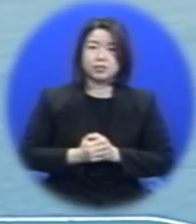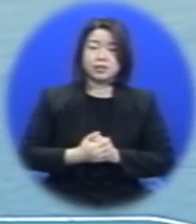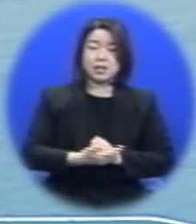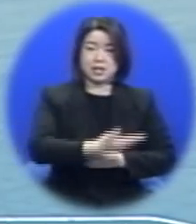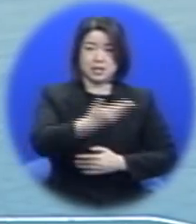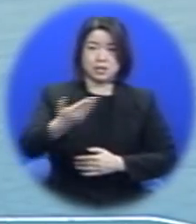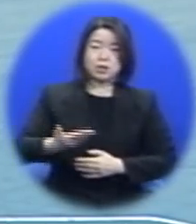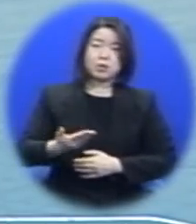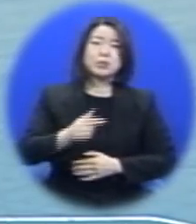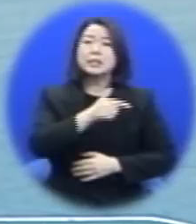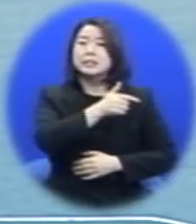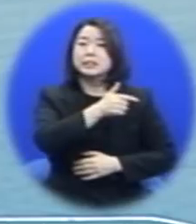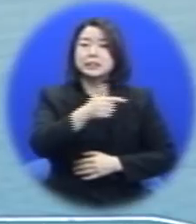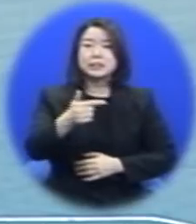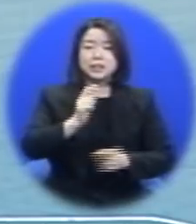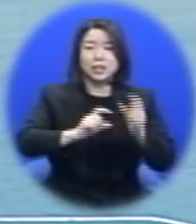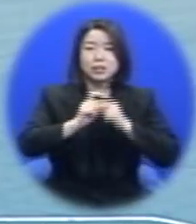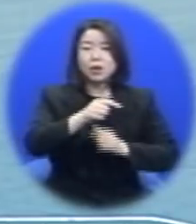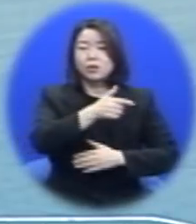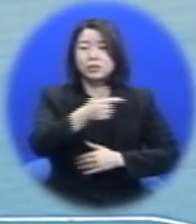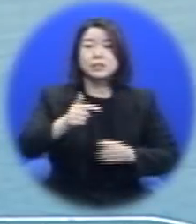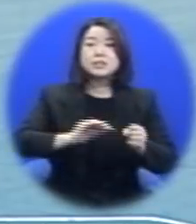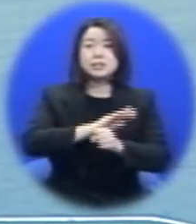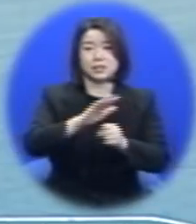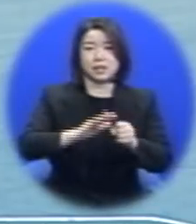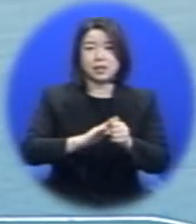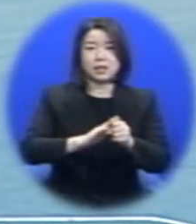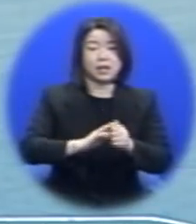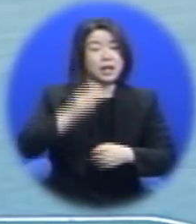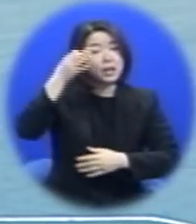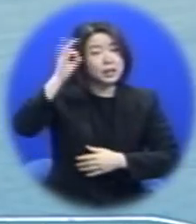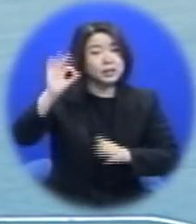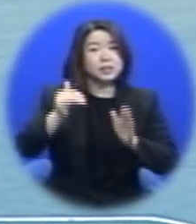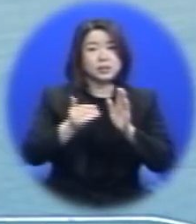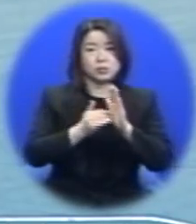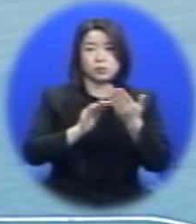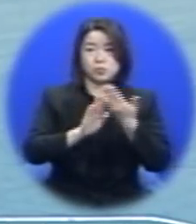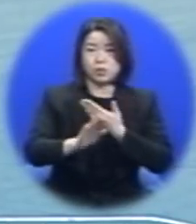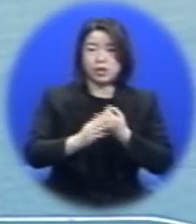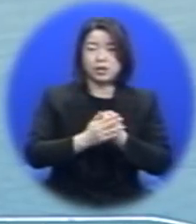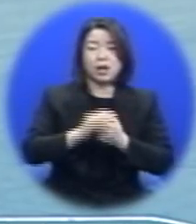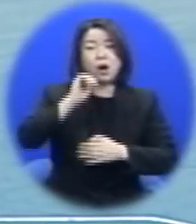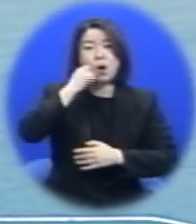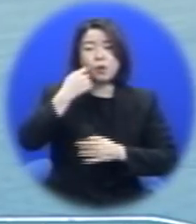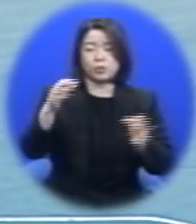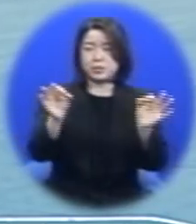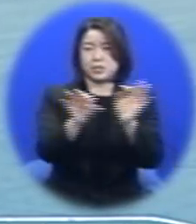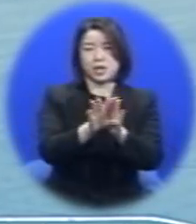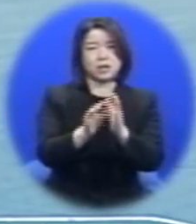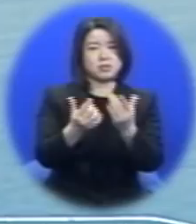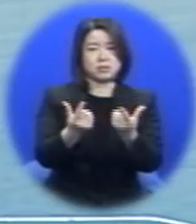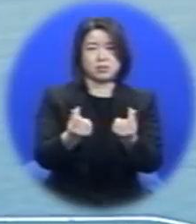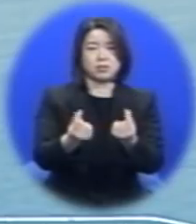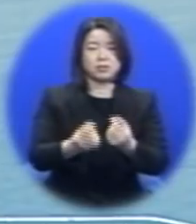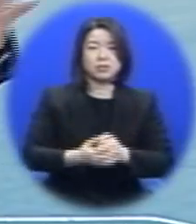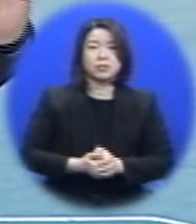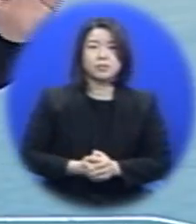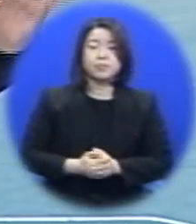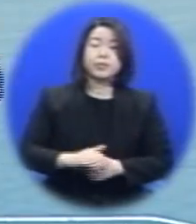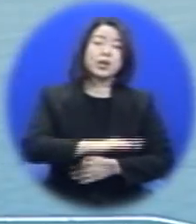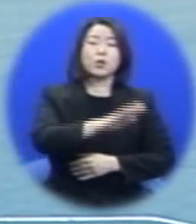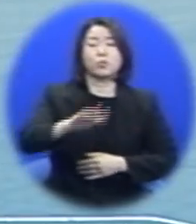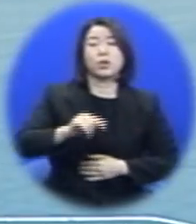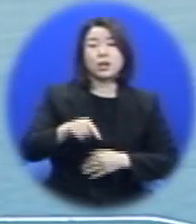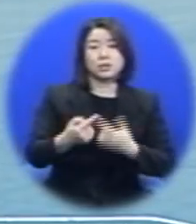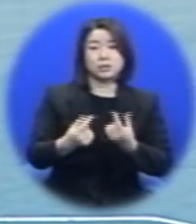여러분, 큰 사랑, 더 큰 사랑을 깨닫고 나면 어려움이 없어집니다. 우리가